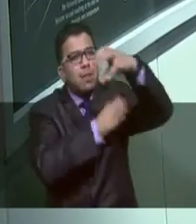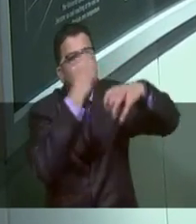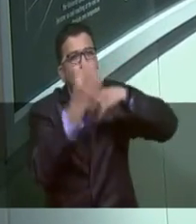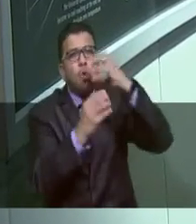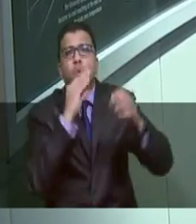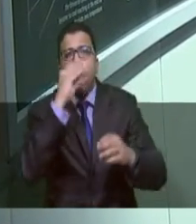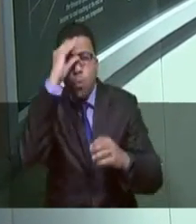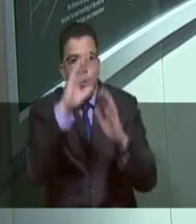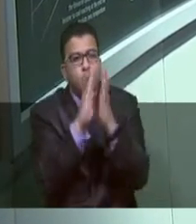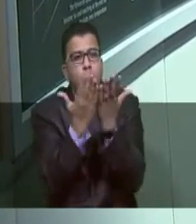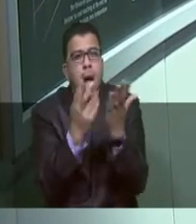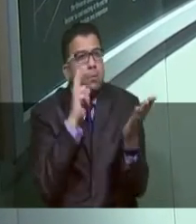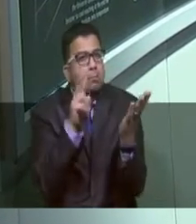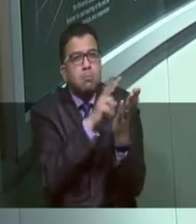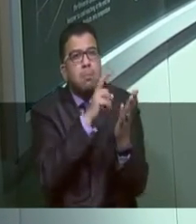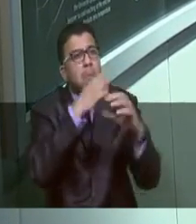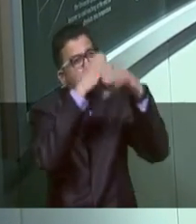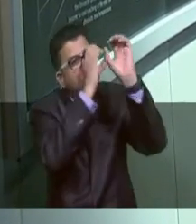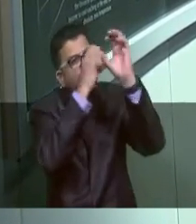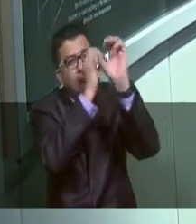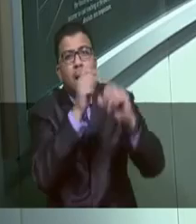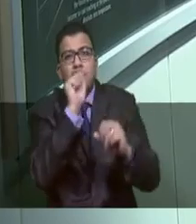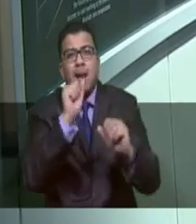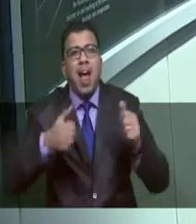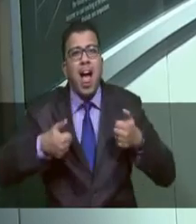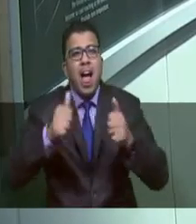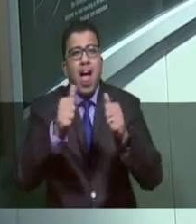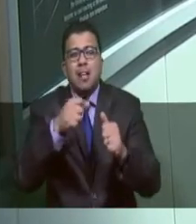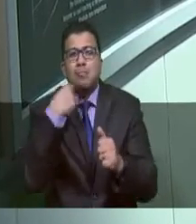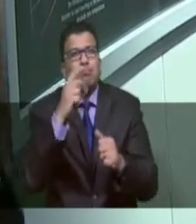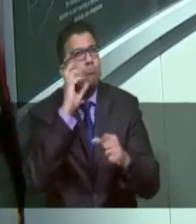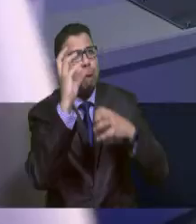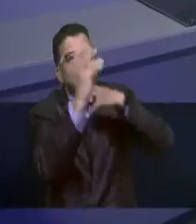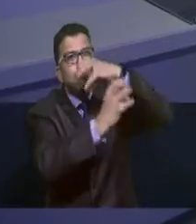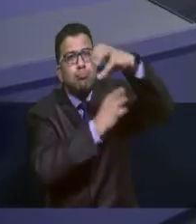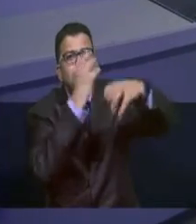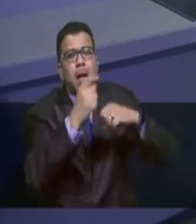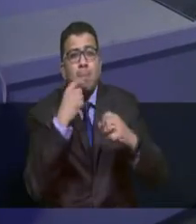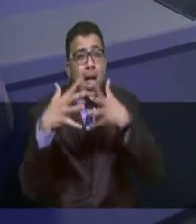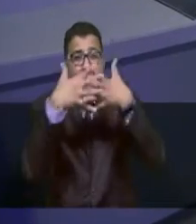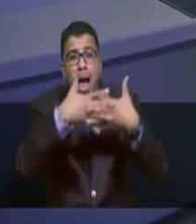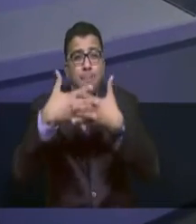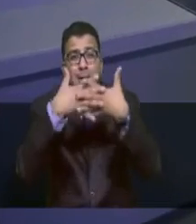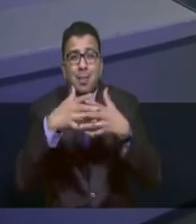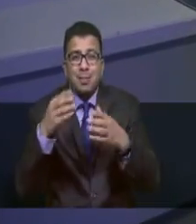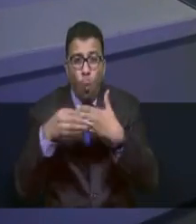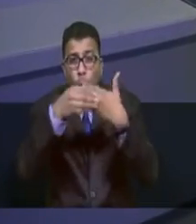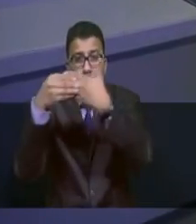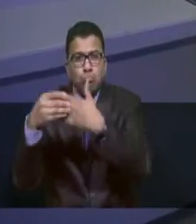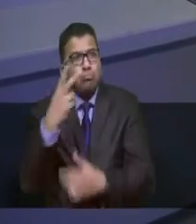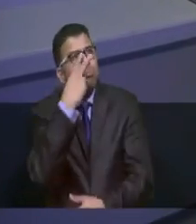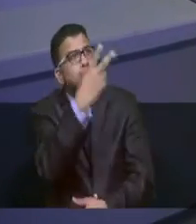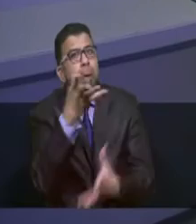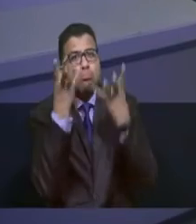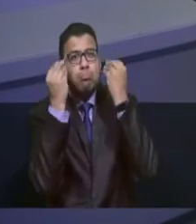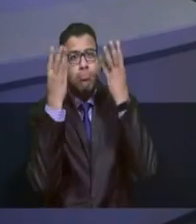القرآن الكريم والمرصد الفلكي والحديقة الكونية، وتعرف الوفد الأمريكي على أهداف المركز المتمثلة في